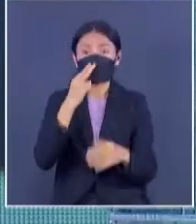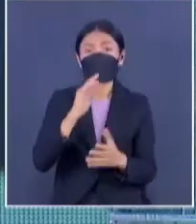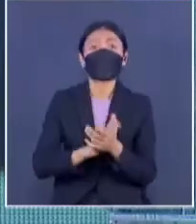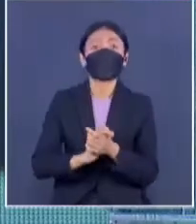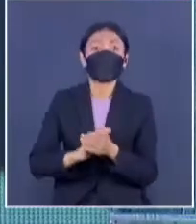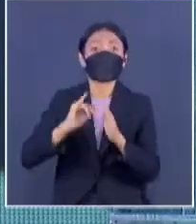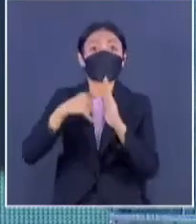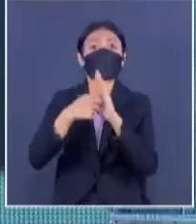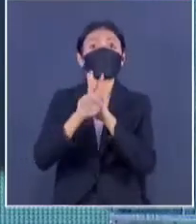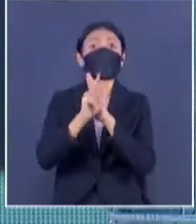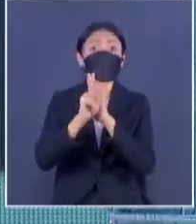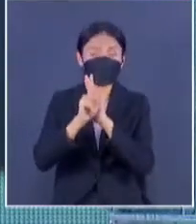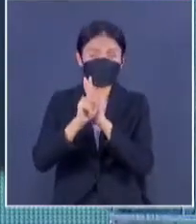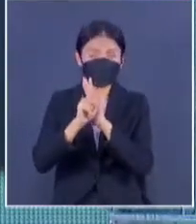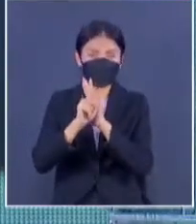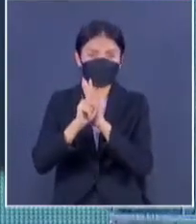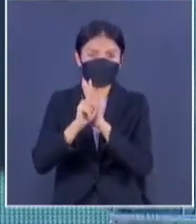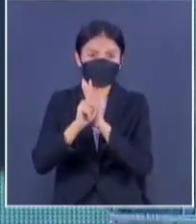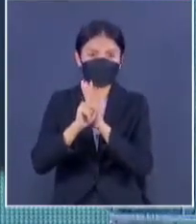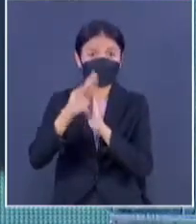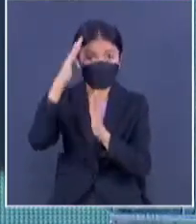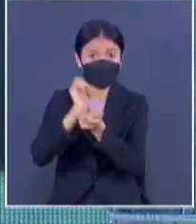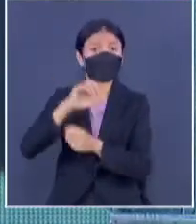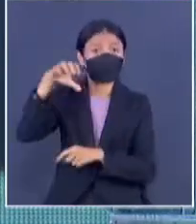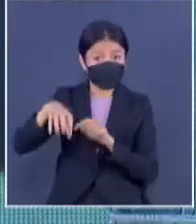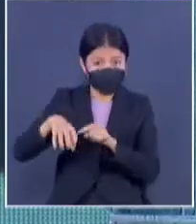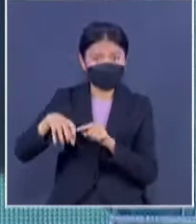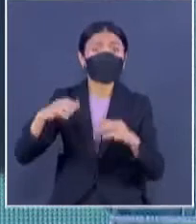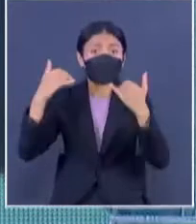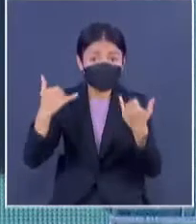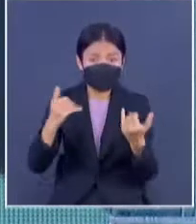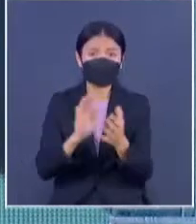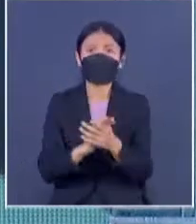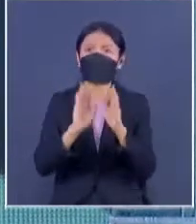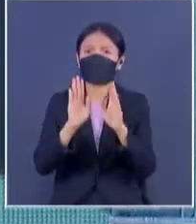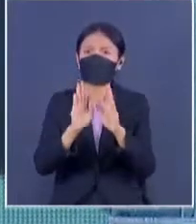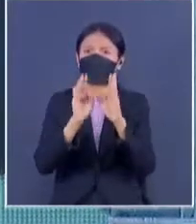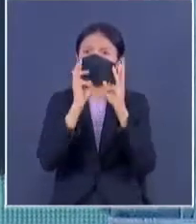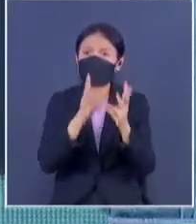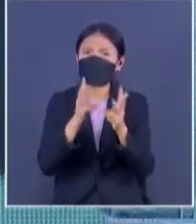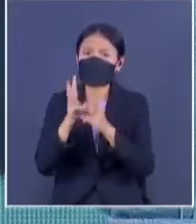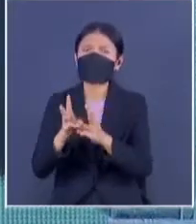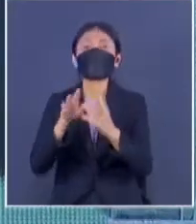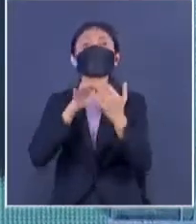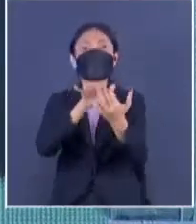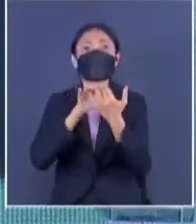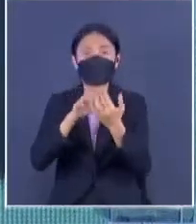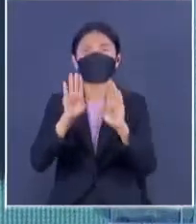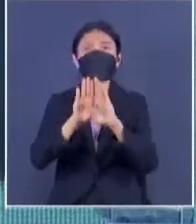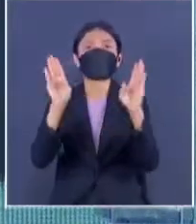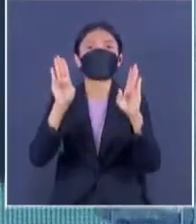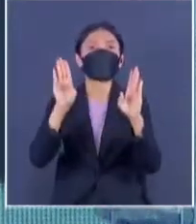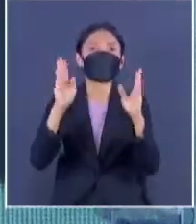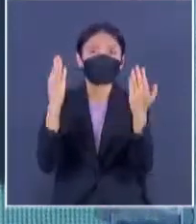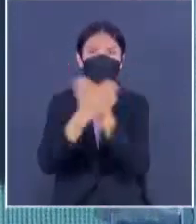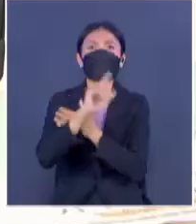ค่ะเป็นแอปพลิเคชันนะคะที่ให้พี่น้องประชาชนเข้ามาปรึกษาด้านกฎหมายและรับแจ้งความร้องทุกข์สำหรับพี่น้องประชาชนโดยที่ไม่ต้องมาเจอตัว